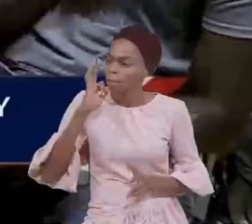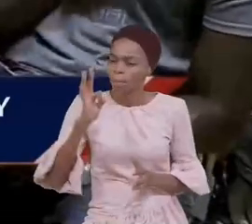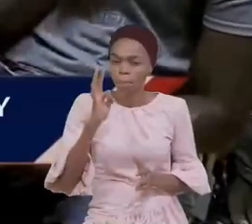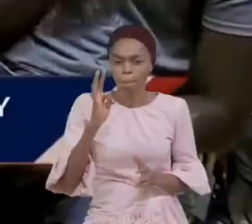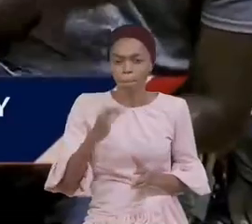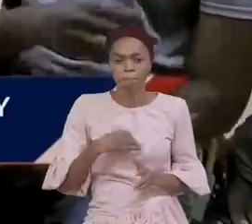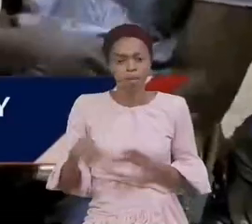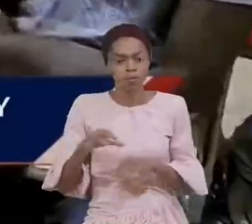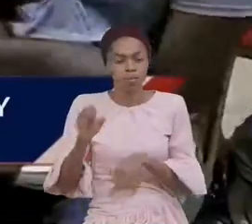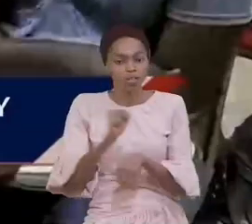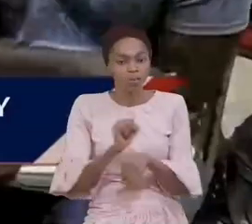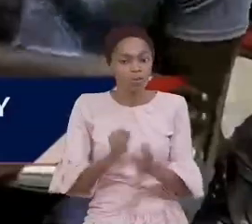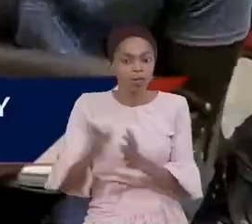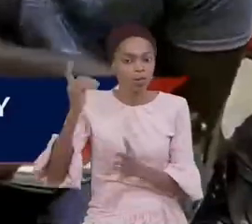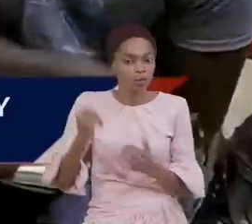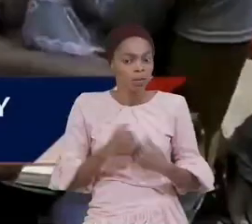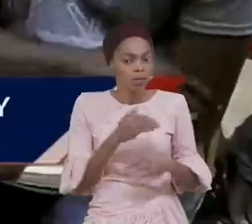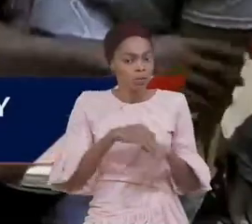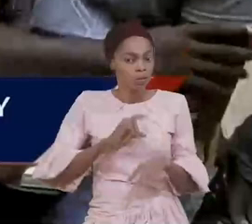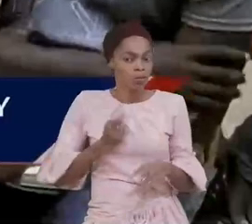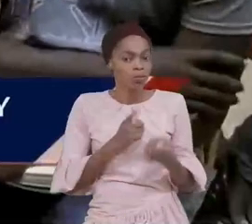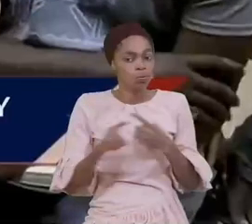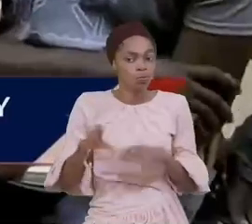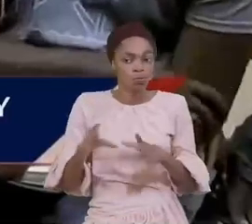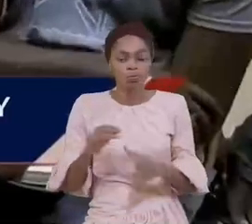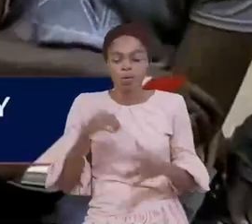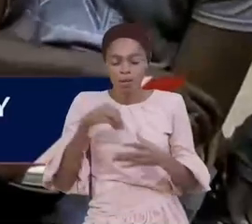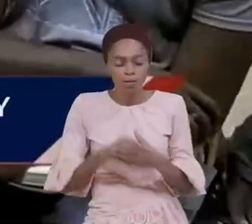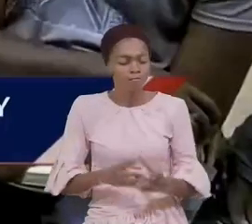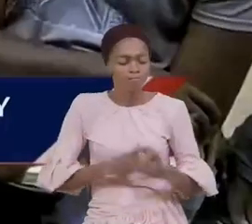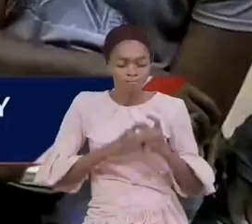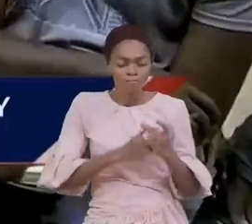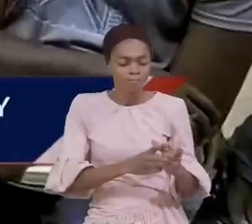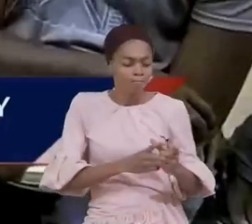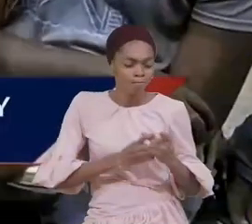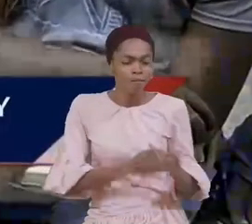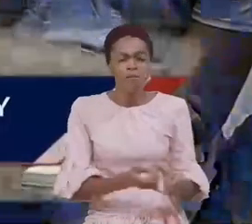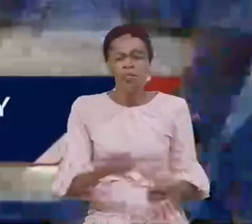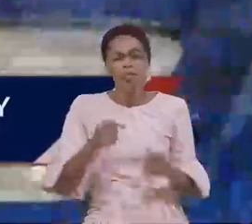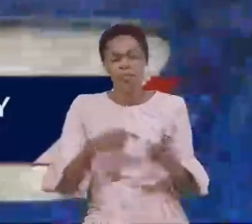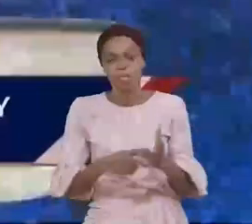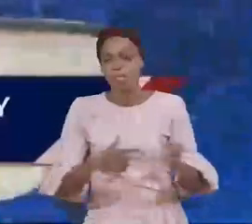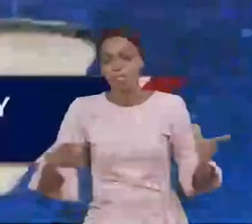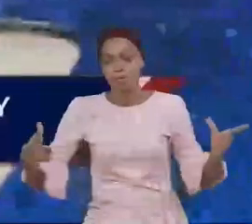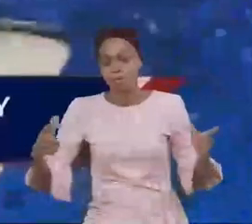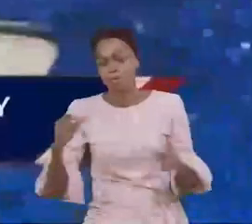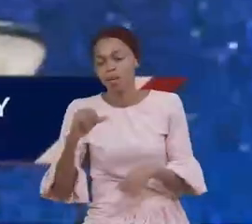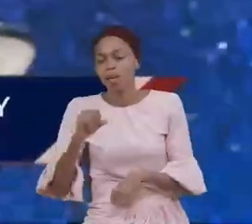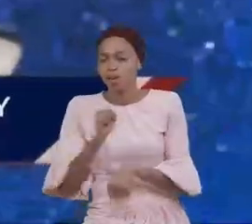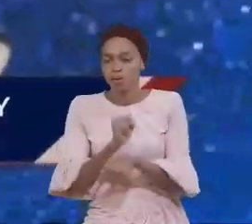faisons l'œuvre qui nous a appelé à faire. Alors, et dans cette poursuite, on fait cette grande commission. Nous